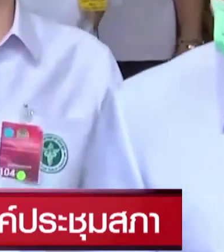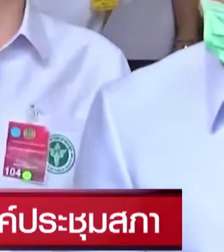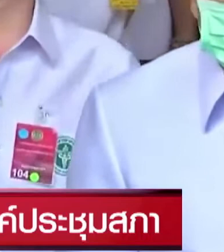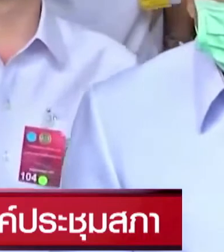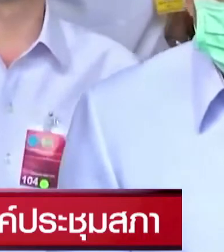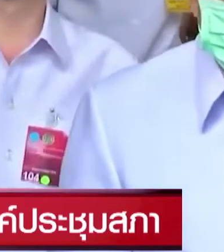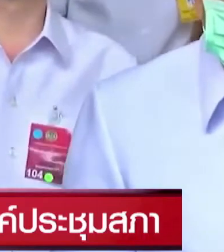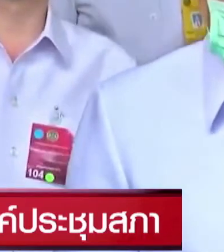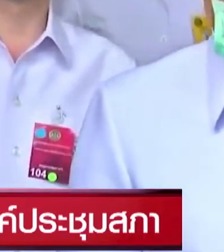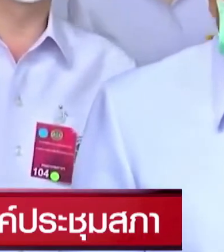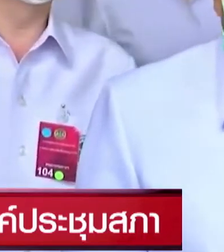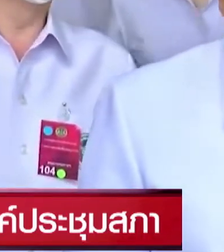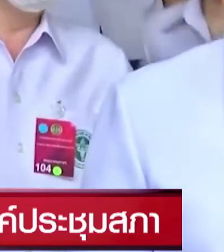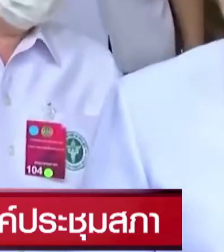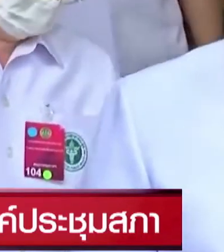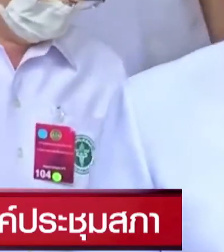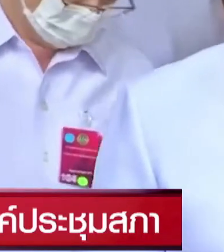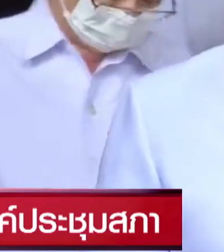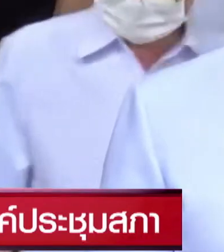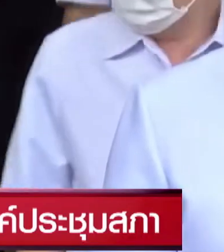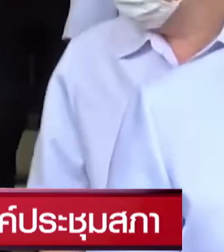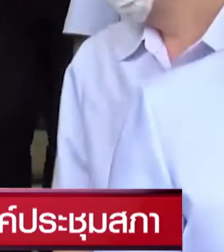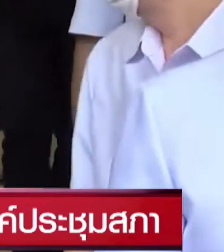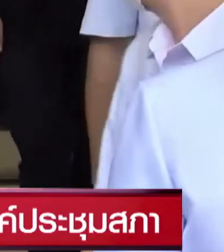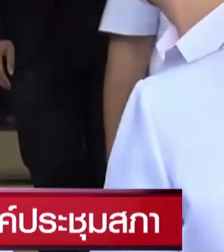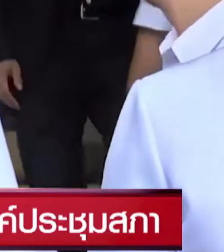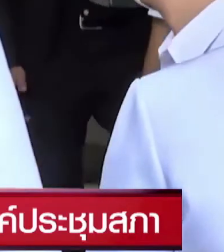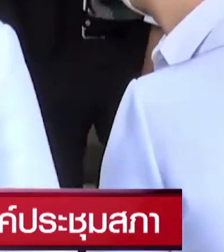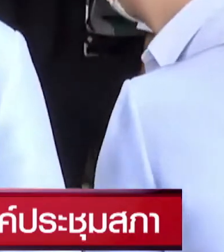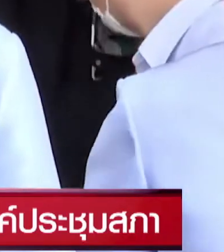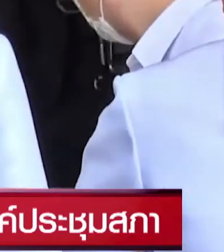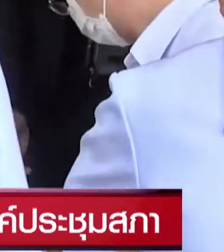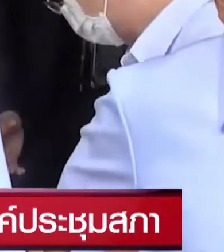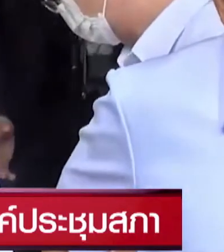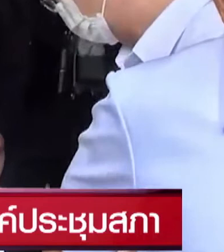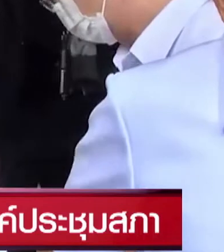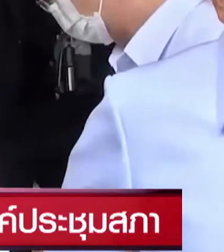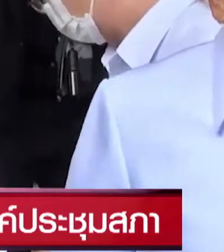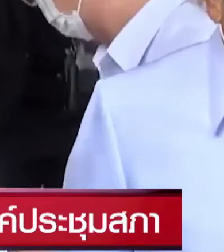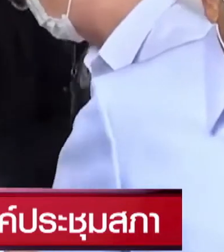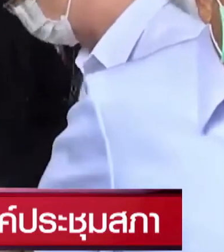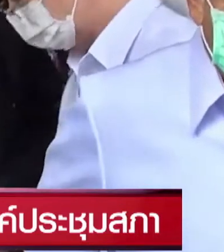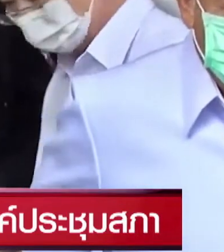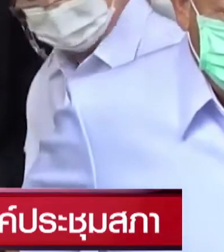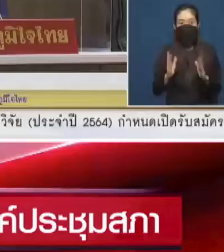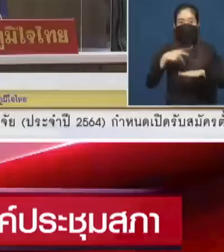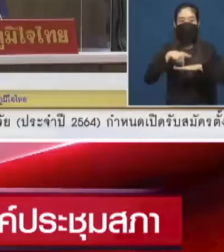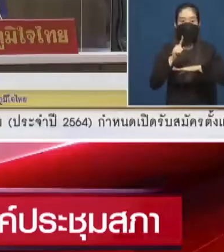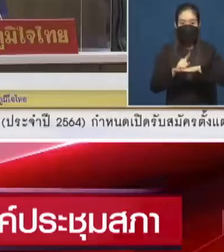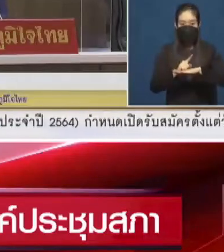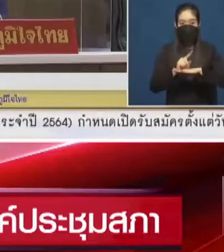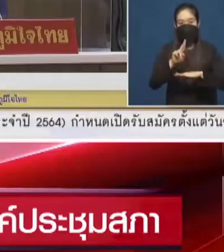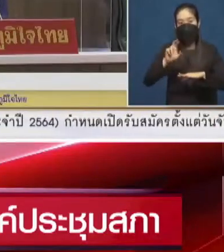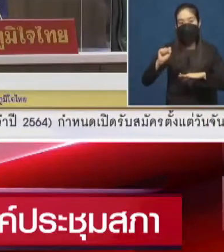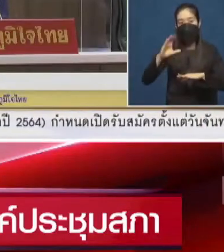ที่เป็นหัวหน้าพรรคภูมิใจไทยบอกว่าตนยังไม่เห็นและยืนยันว่าที่ผ่านมาได้กำชับสสพรรคภูมิใจไ